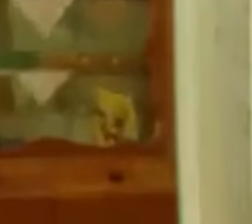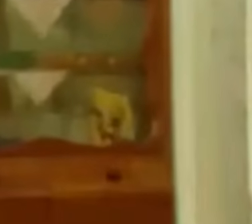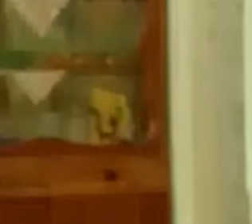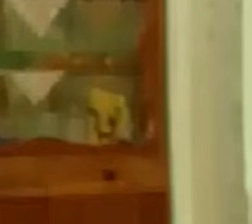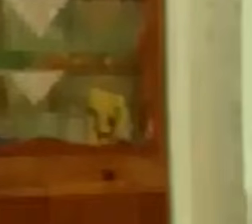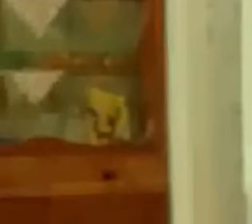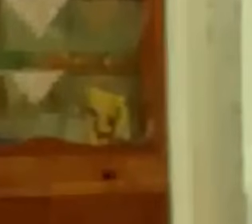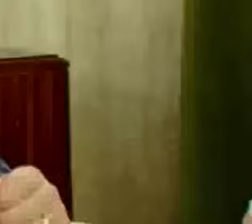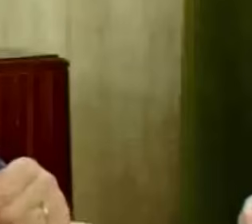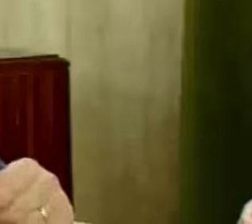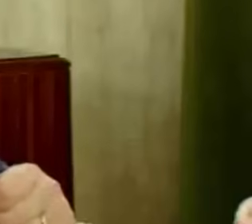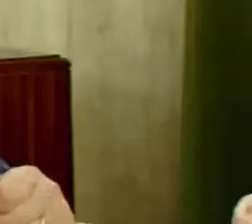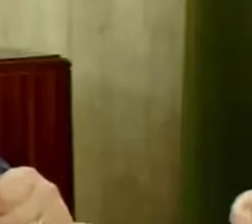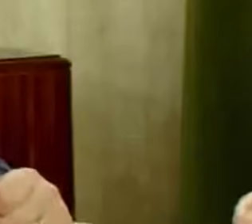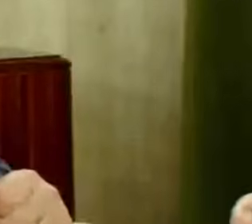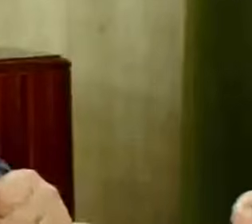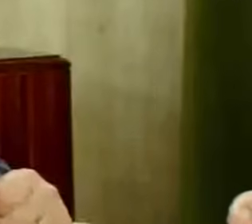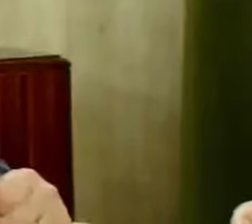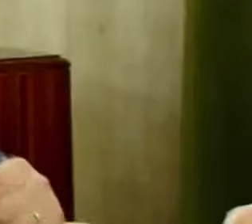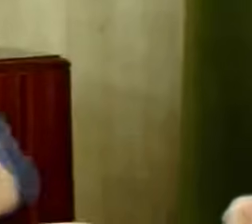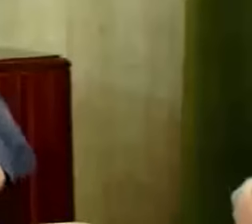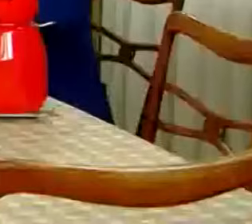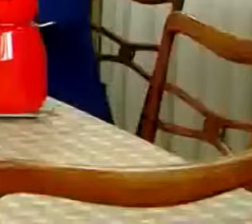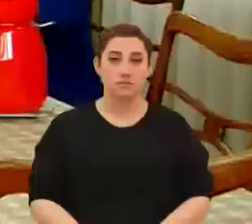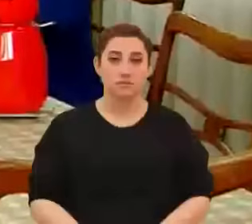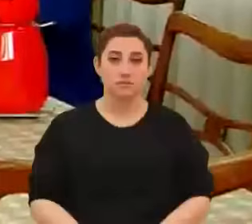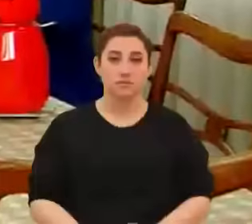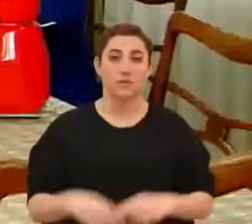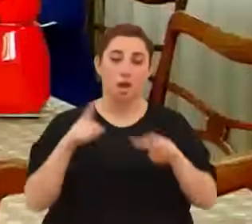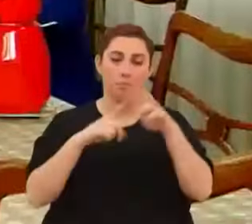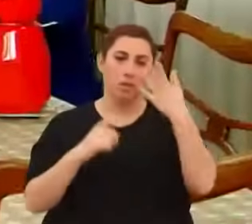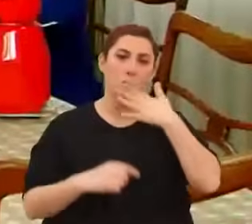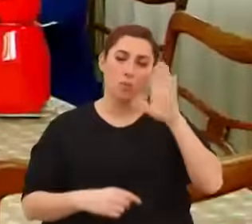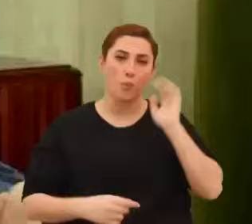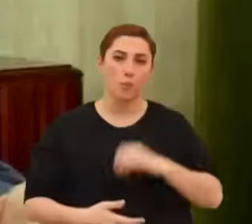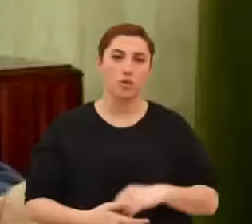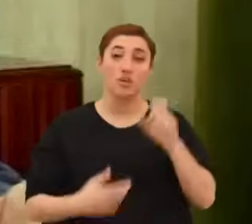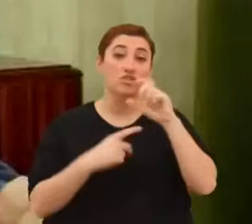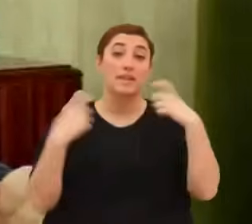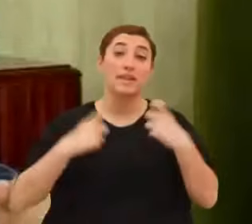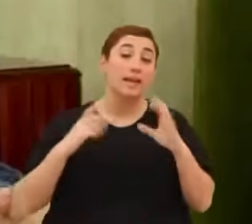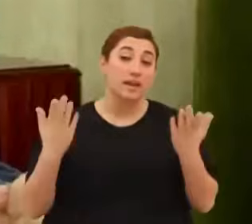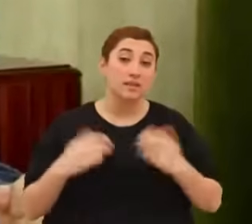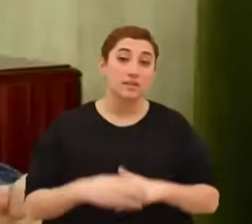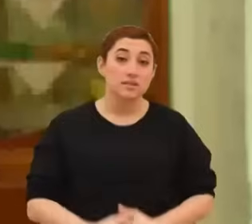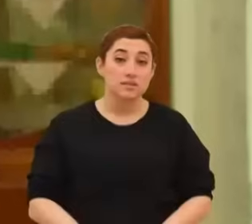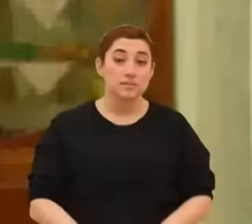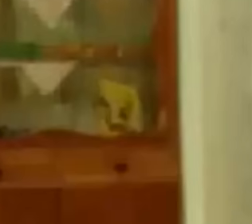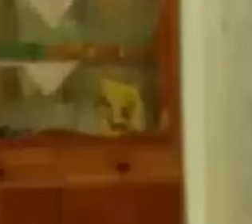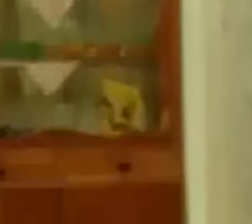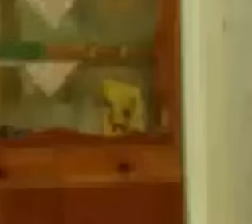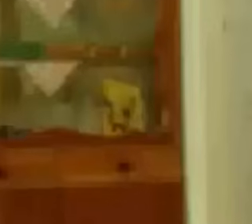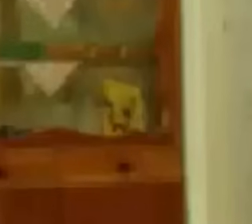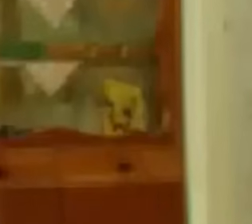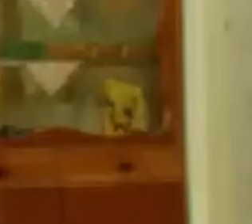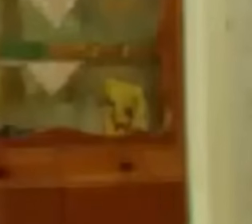Yutkunarak çayını aşağı indirdi. Fehmi ikiliden bir cevap bekliyor. Ahmet yok. Çağatay nerede peki?